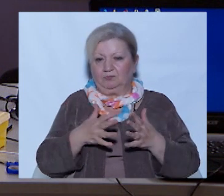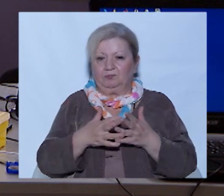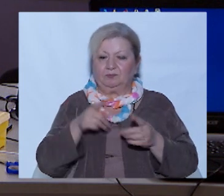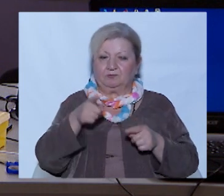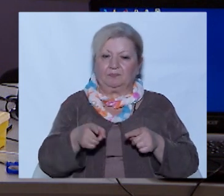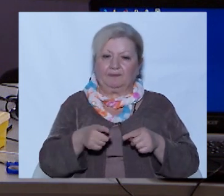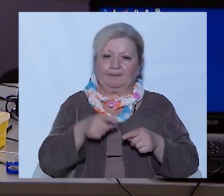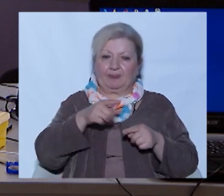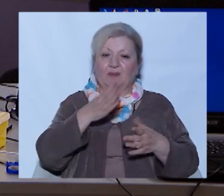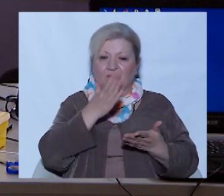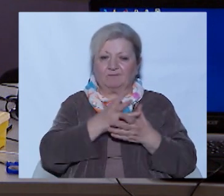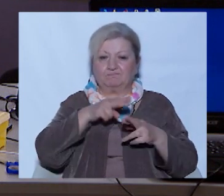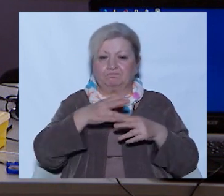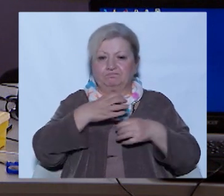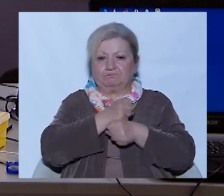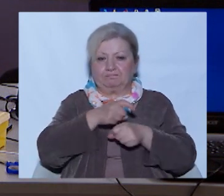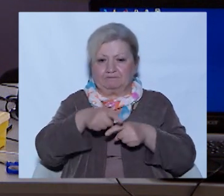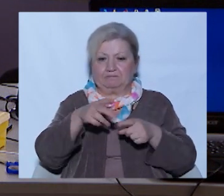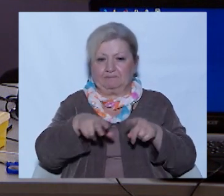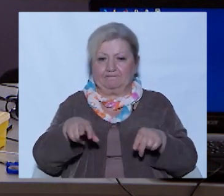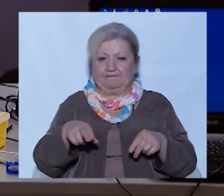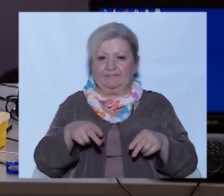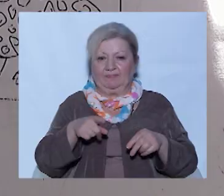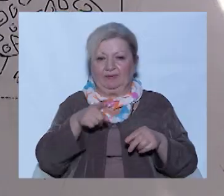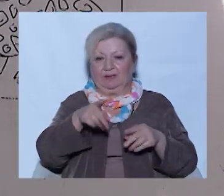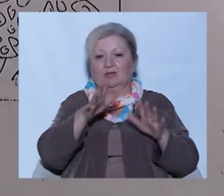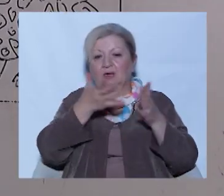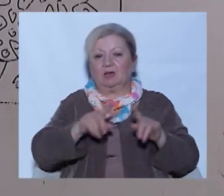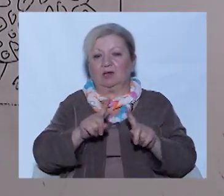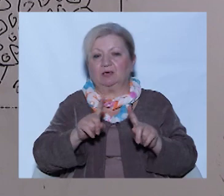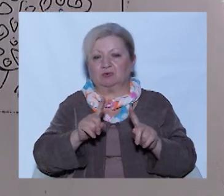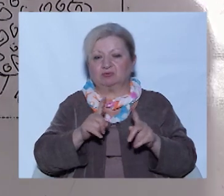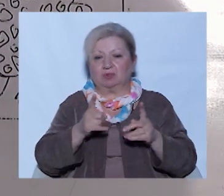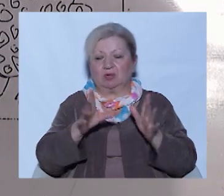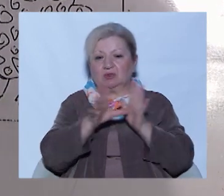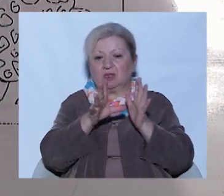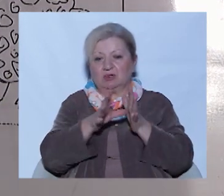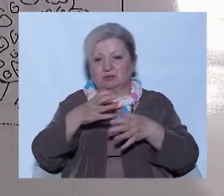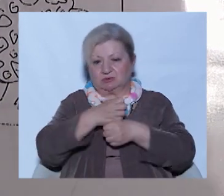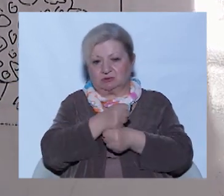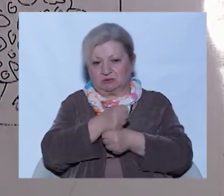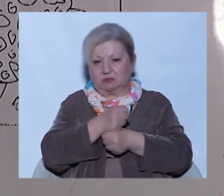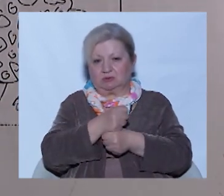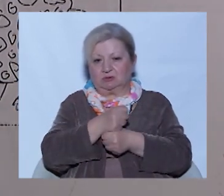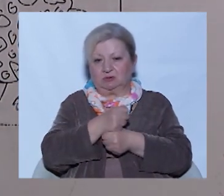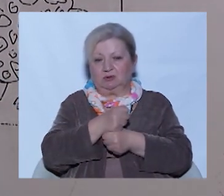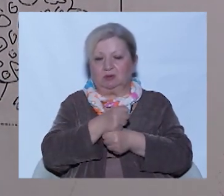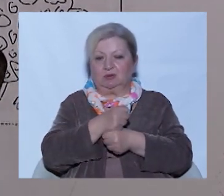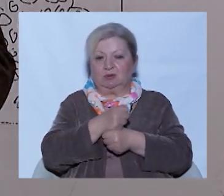წარმოუდგენელი თემა არის. ახაც შეზღუდულები ვართ. მაგრამ რა დაგვჭა დენის შემცირება?